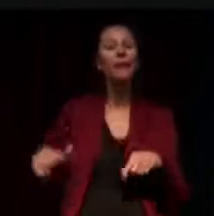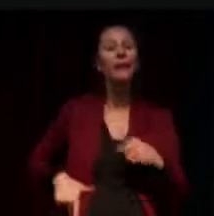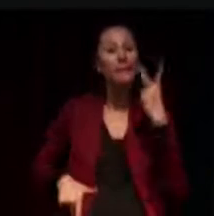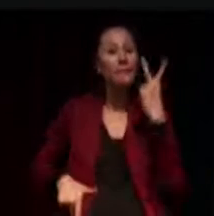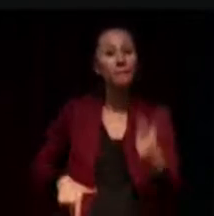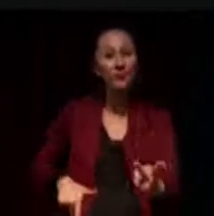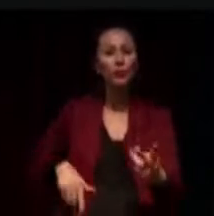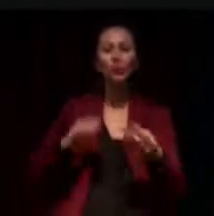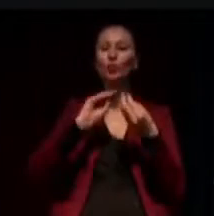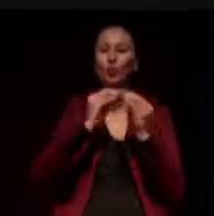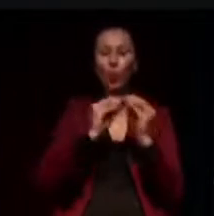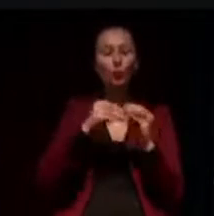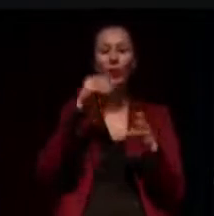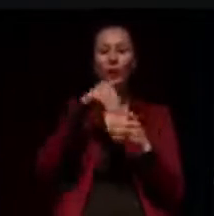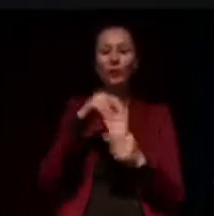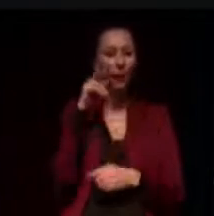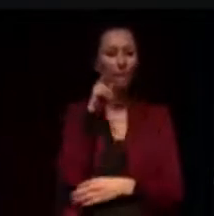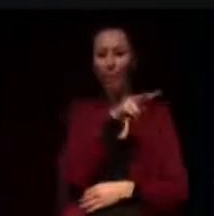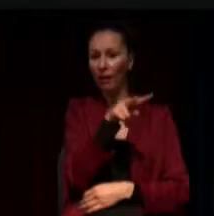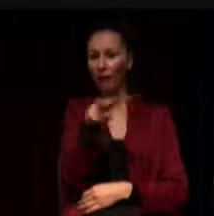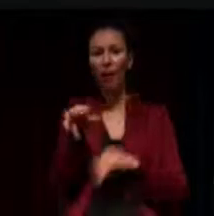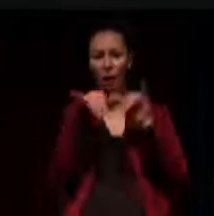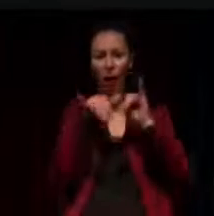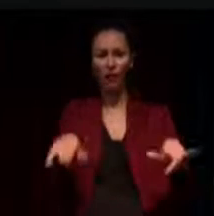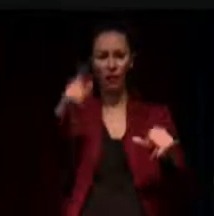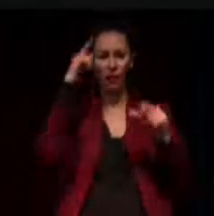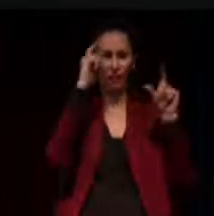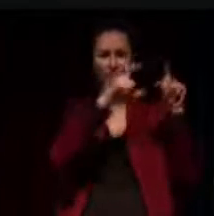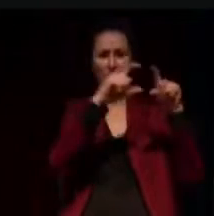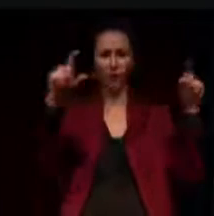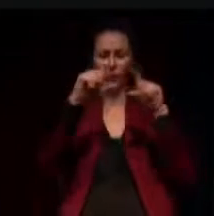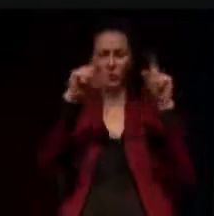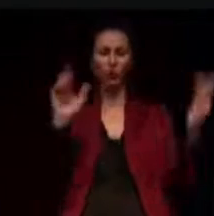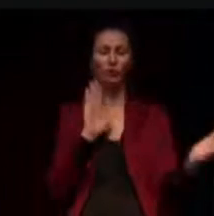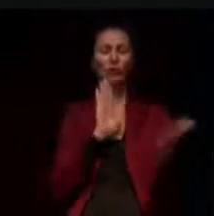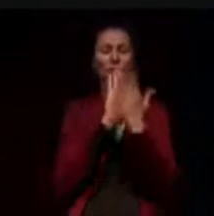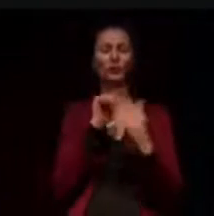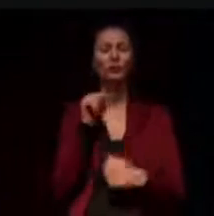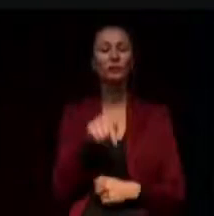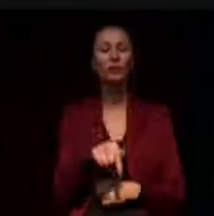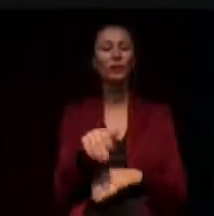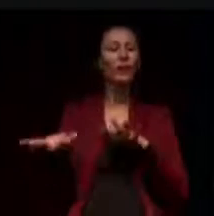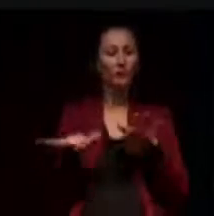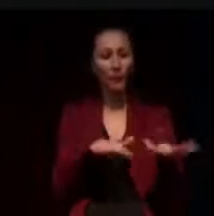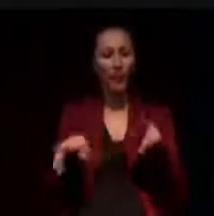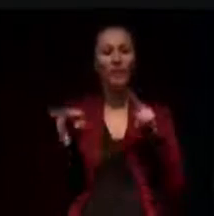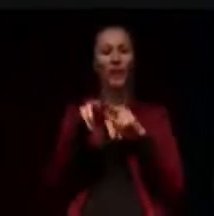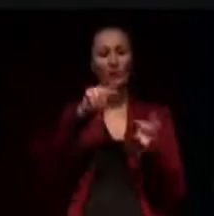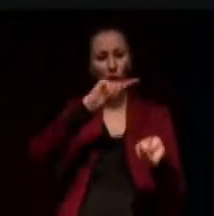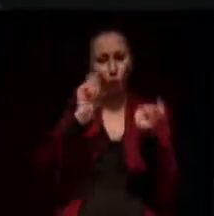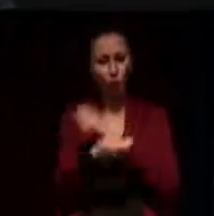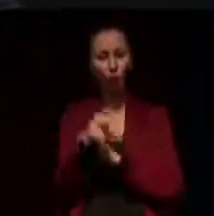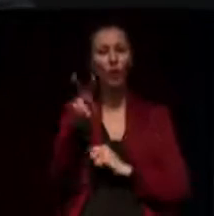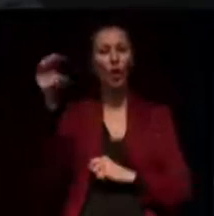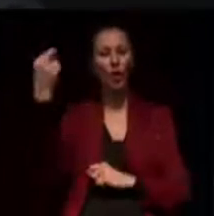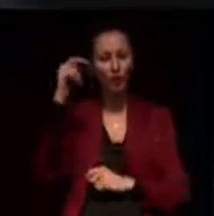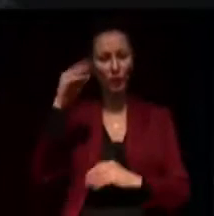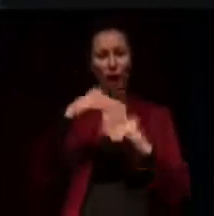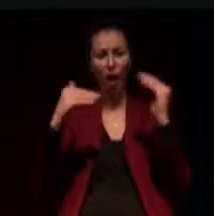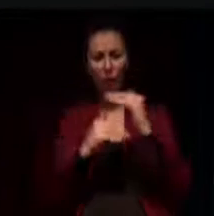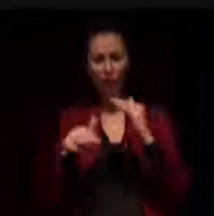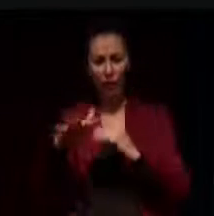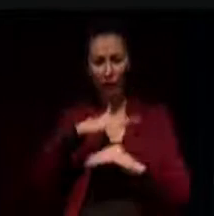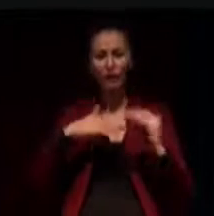İzmir'in sorunları noktasında da baktığınızda aynı başlıklarla karşılaşırız. Deprem, kentsel dönüşüm, ulaşım,